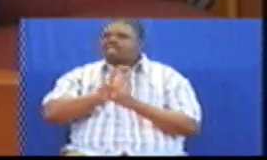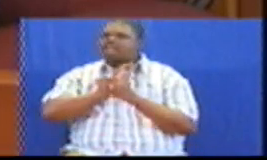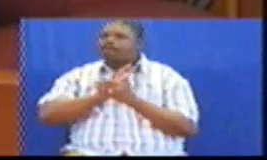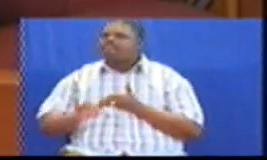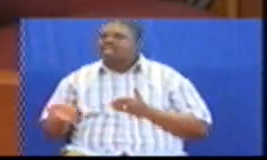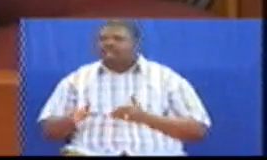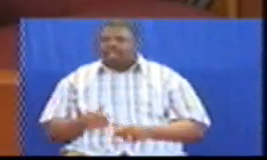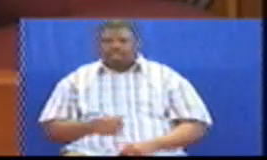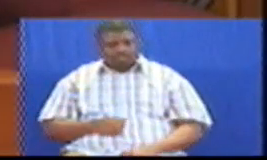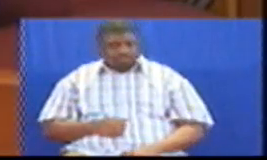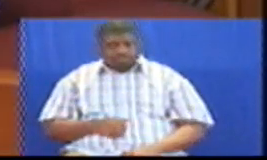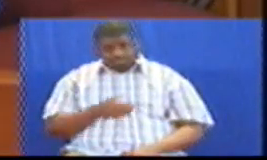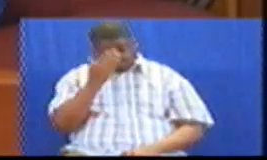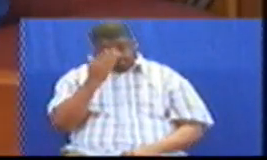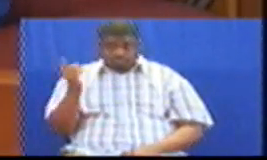sana